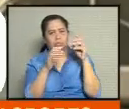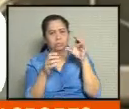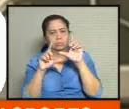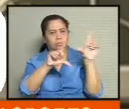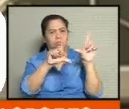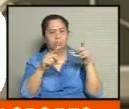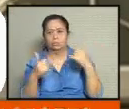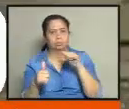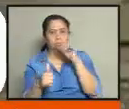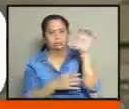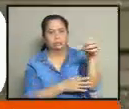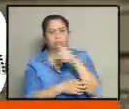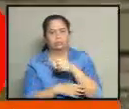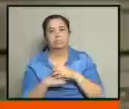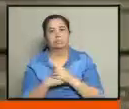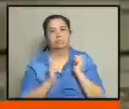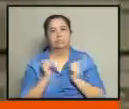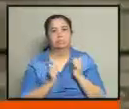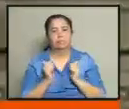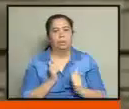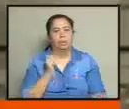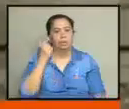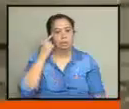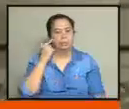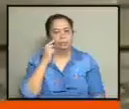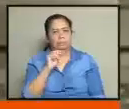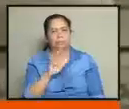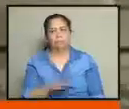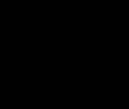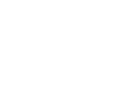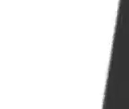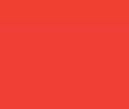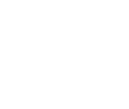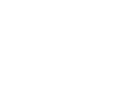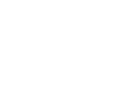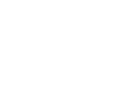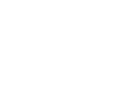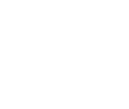na hindi pa rin nahuhuli. Umaksyon, Greg Gregorio, News 5.